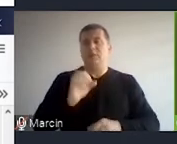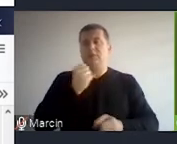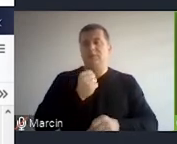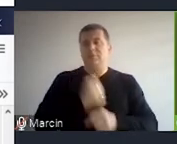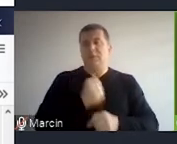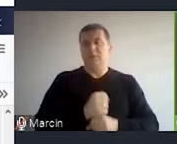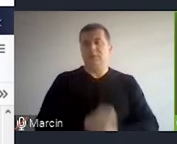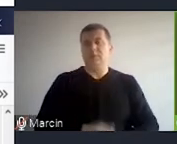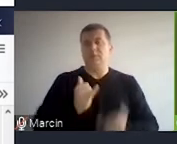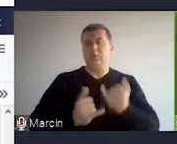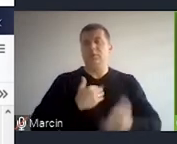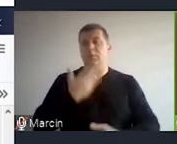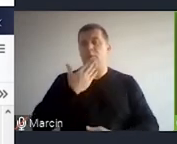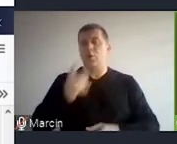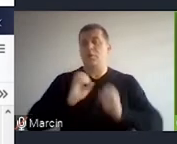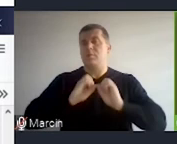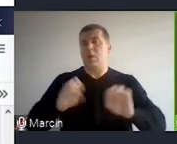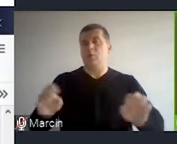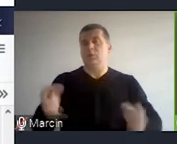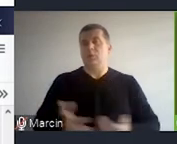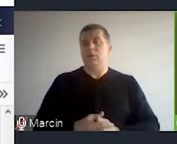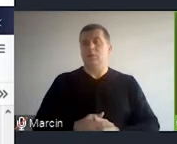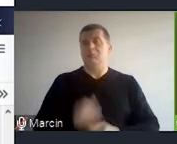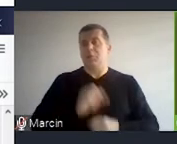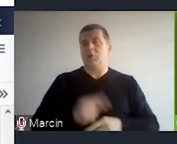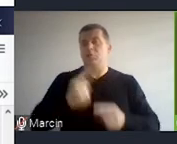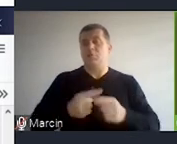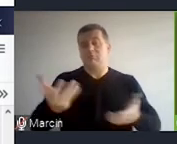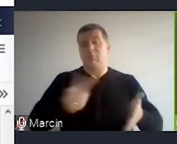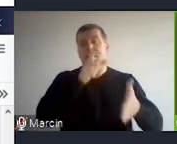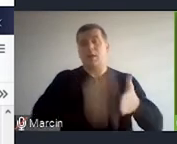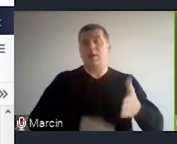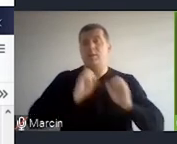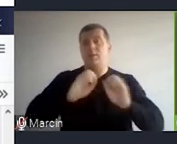ale na przykład, jeżeli będziemy mówili o nauczycielach, pojawi nam się karta nauczyciela.